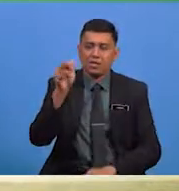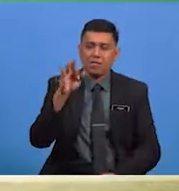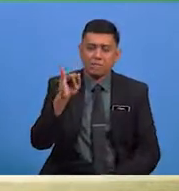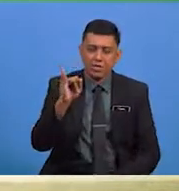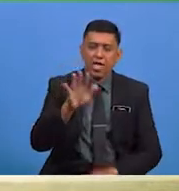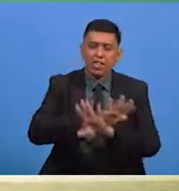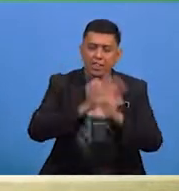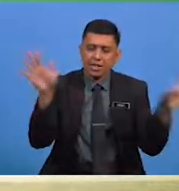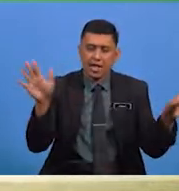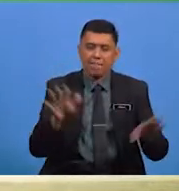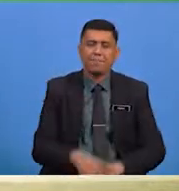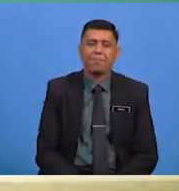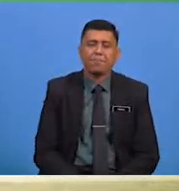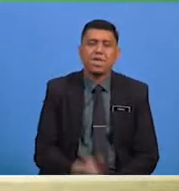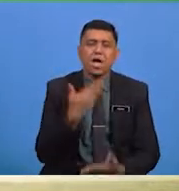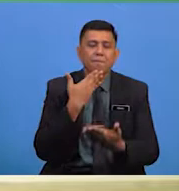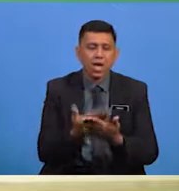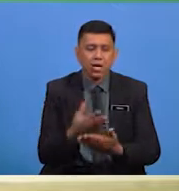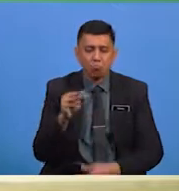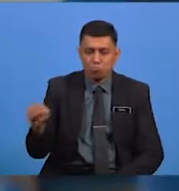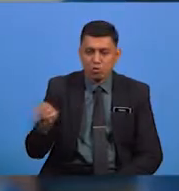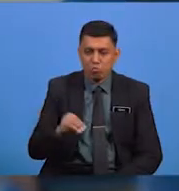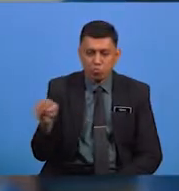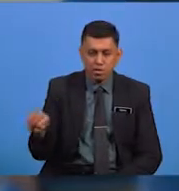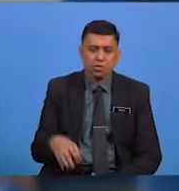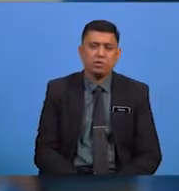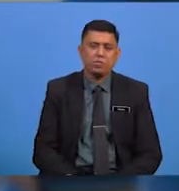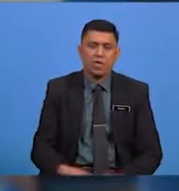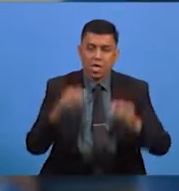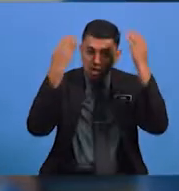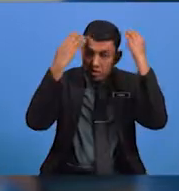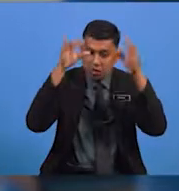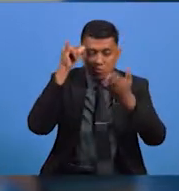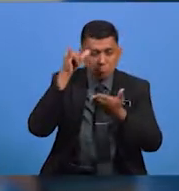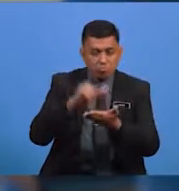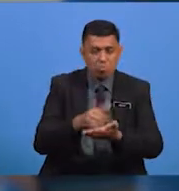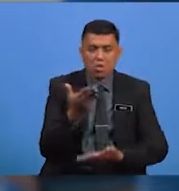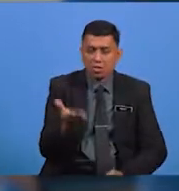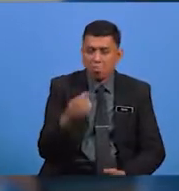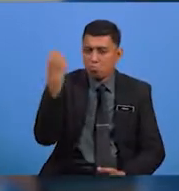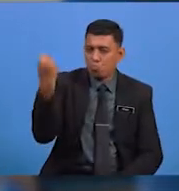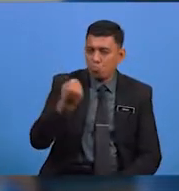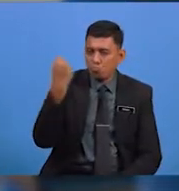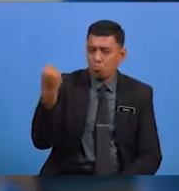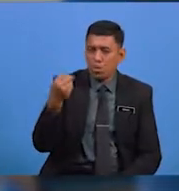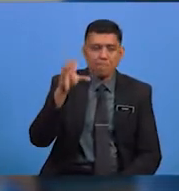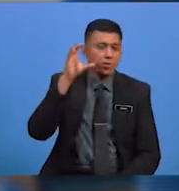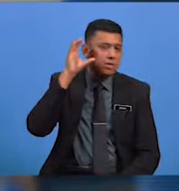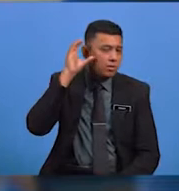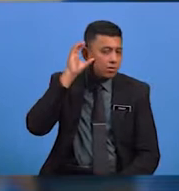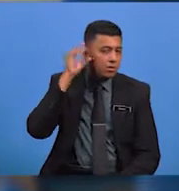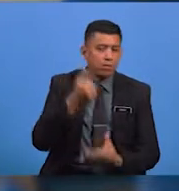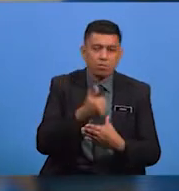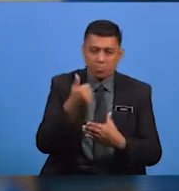tidak. Baik murid-murid, cikgu yakin kamu sentiasa mendengar